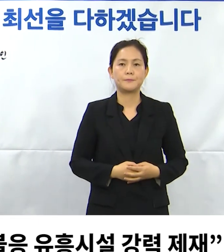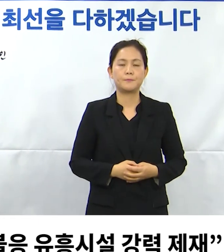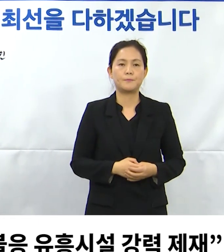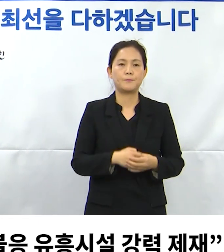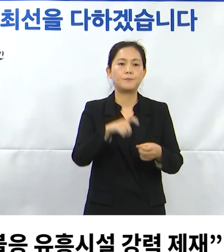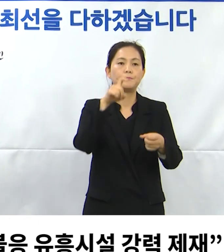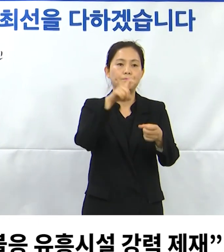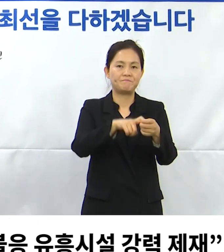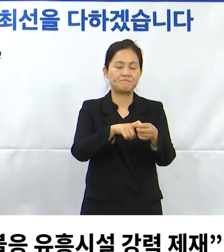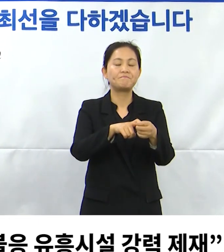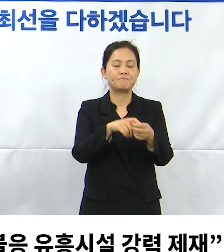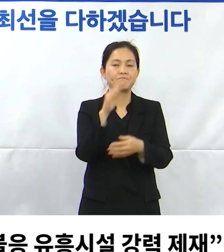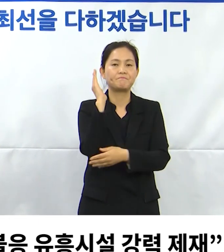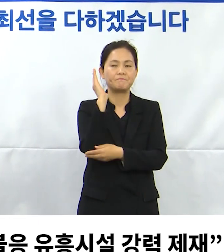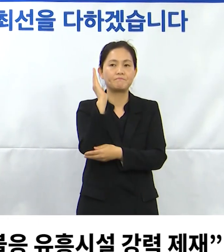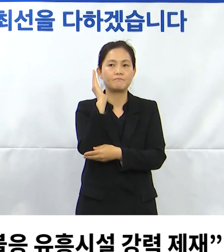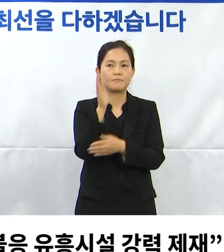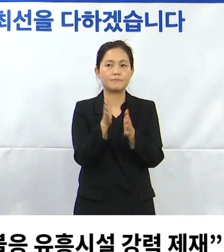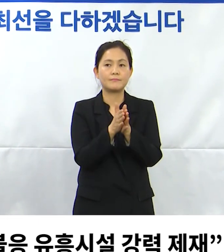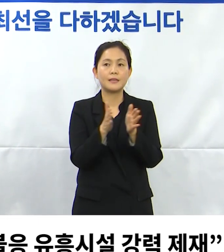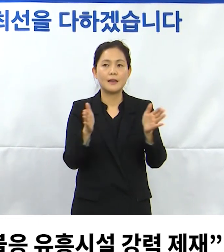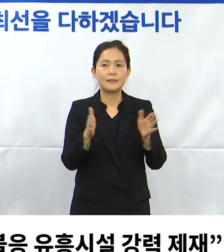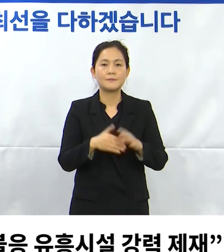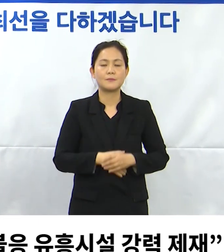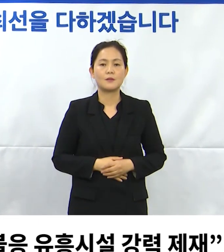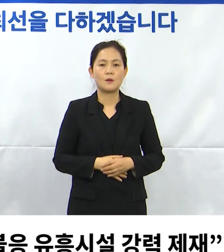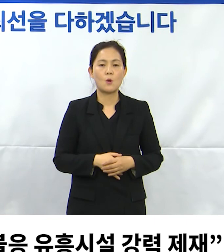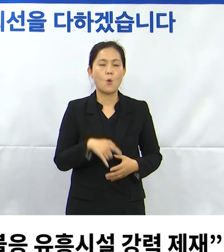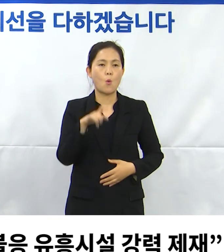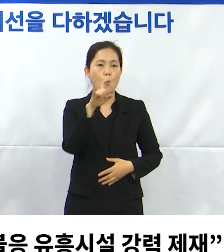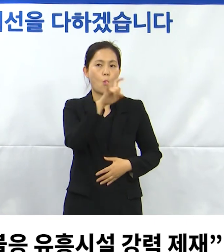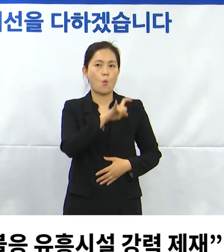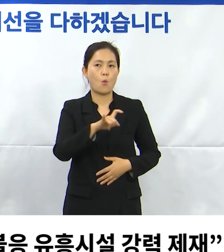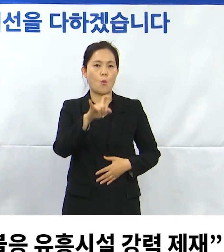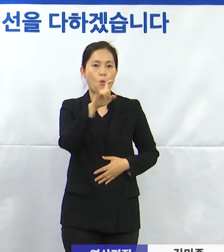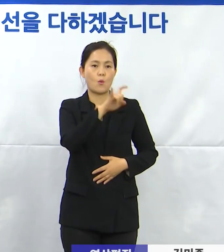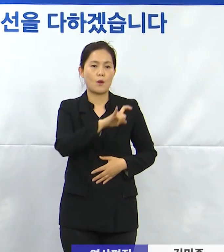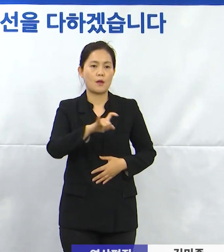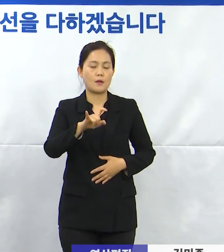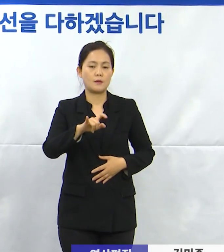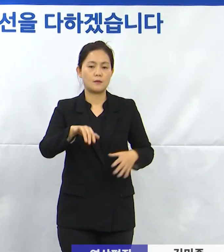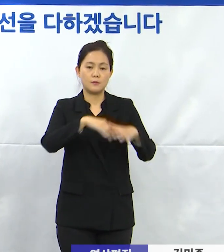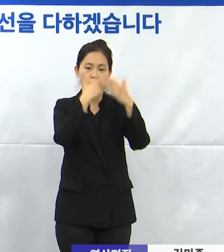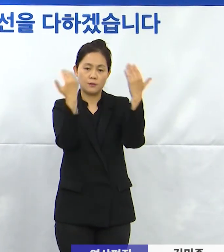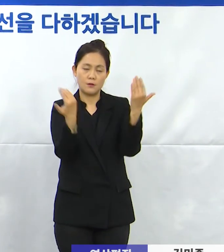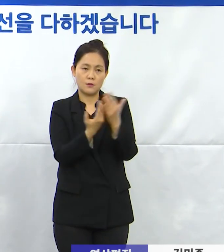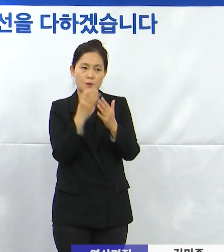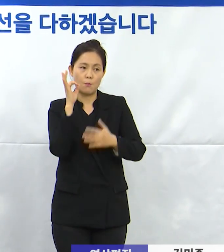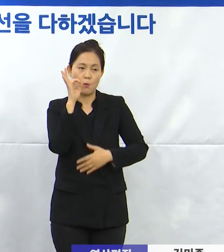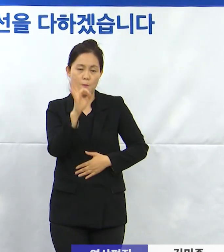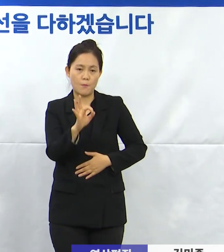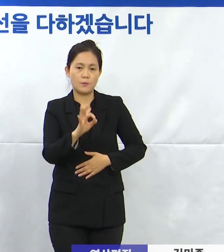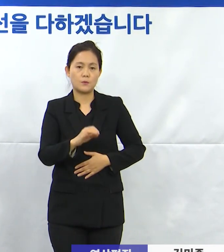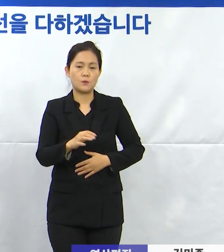역시 코론 알고 확산 방지에 총력을 기울이겠다 고 말했습니다 kbc 에 스팍스 합니다